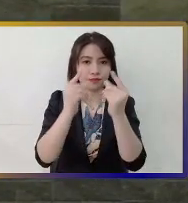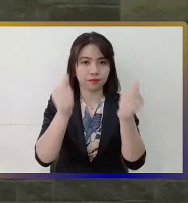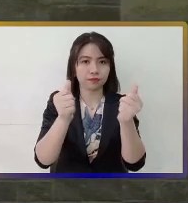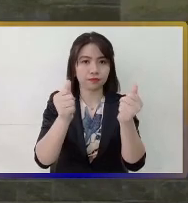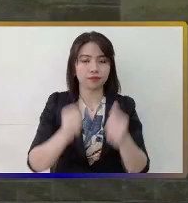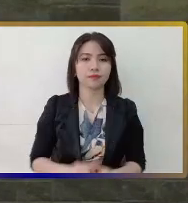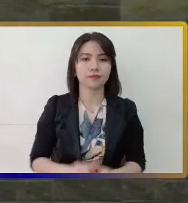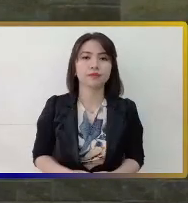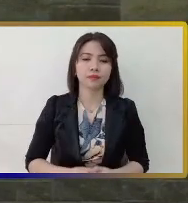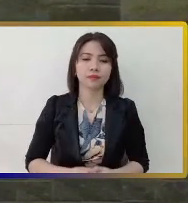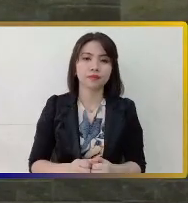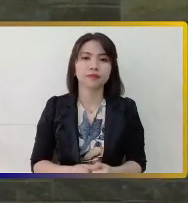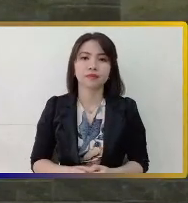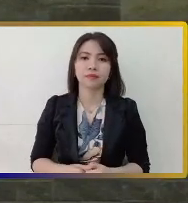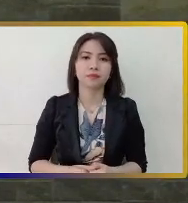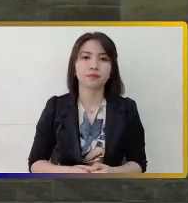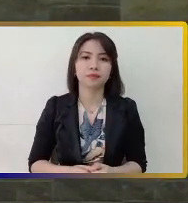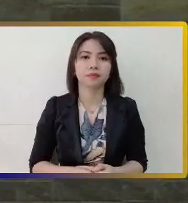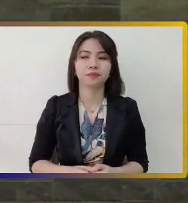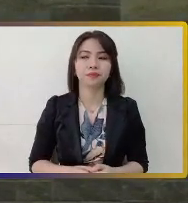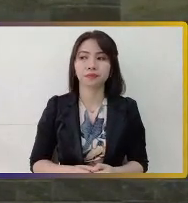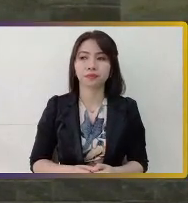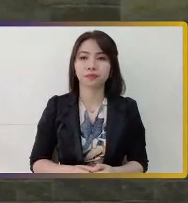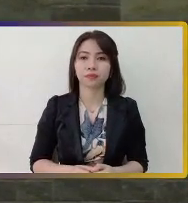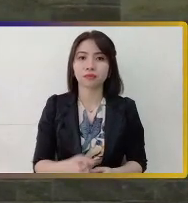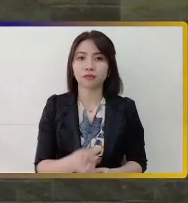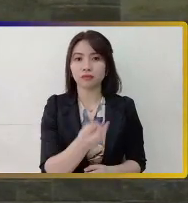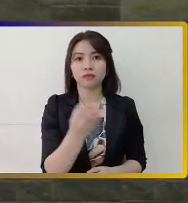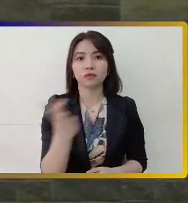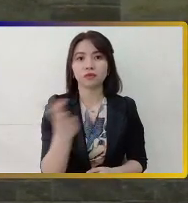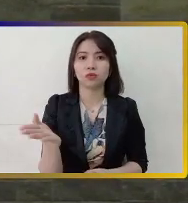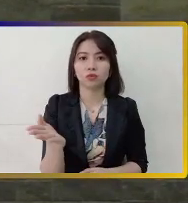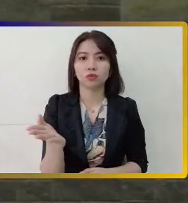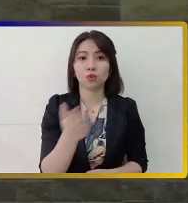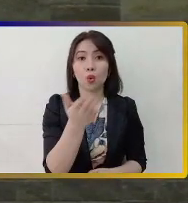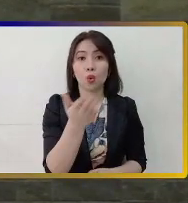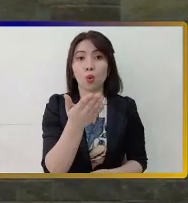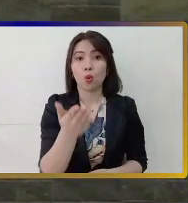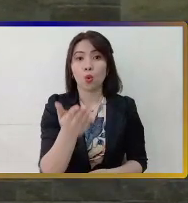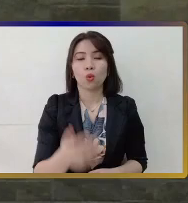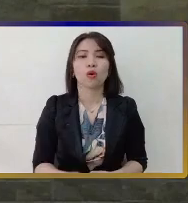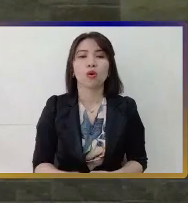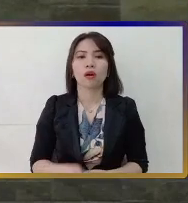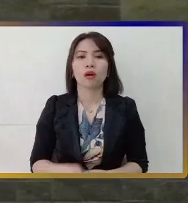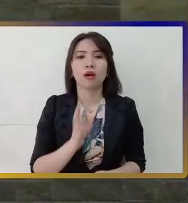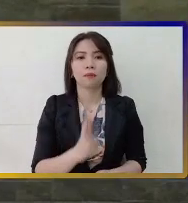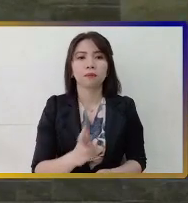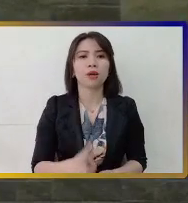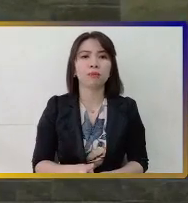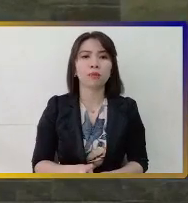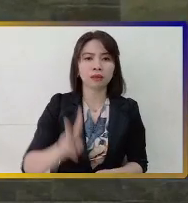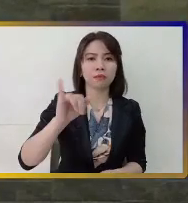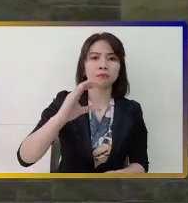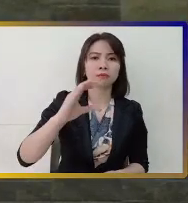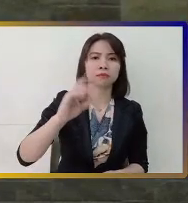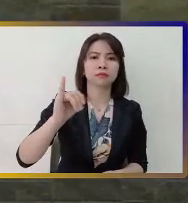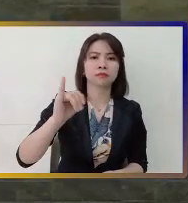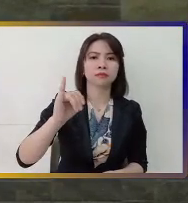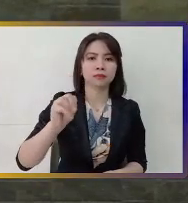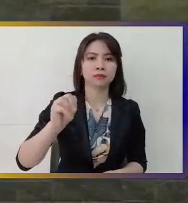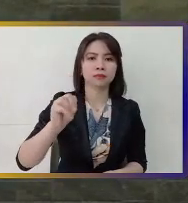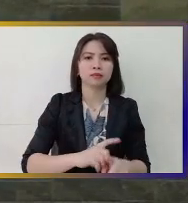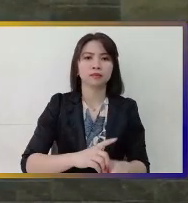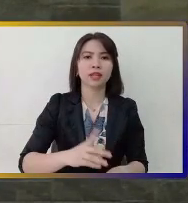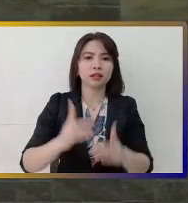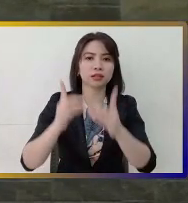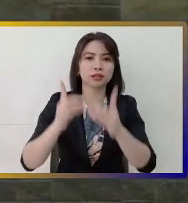kapatid. Kayong mga na biktima ng drug addiction, alam nyo na nung tinanggap nyo ang Panginoong